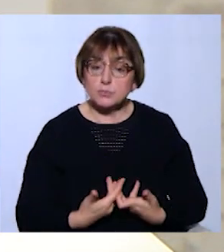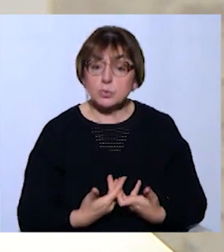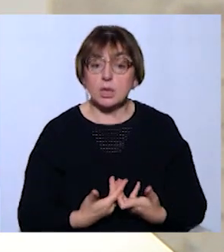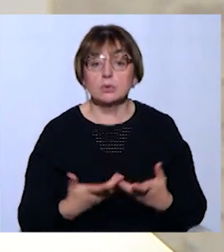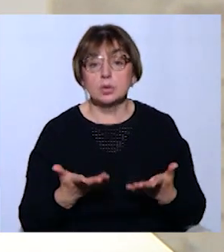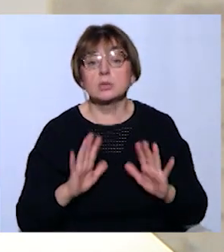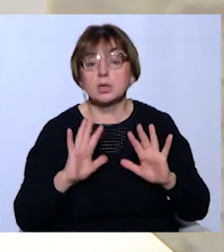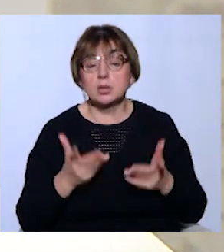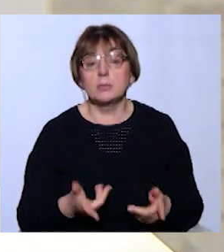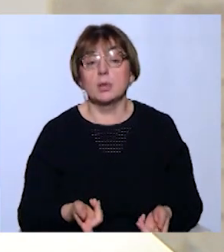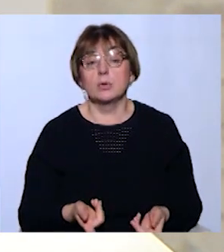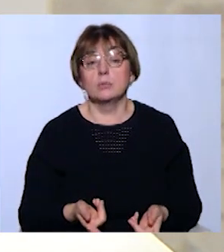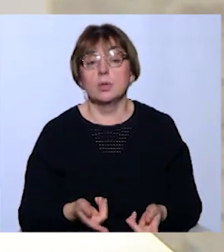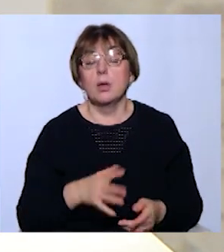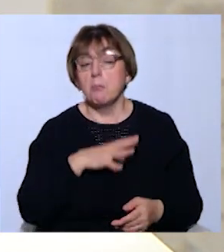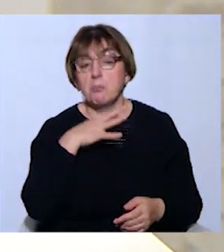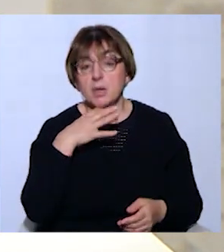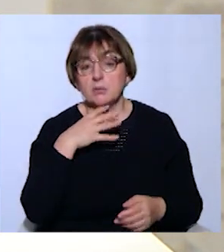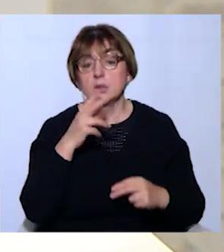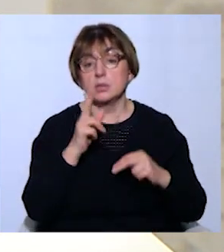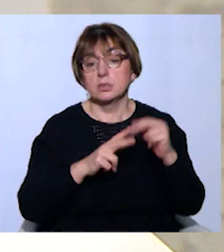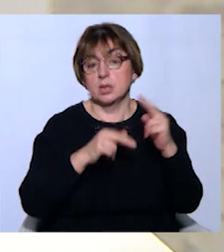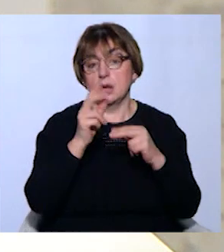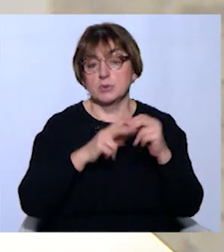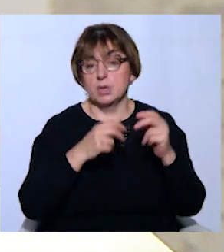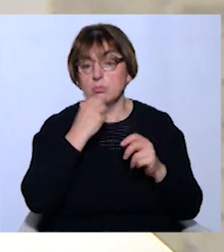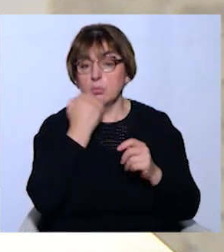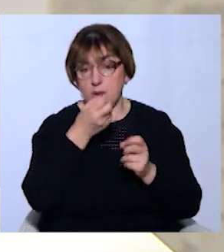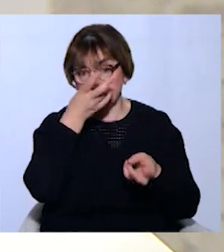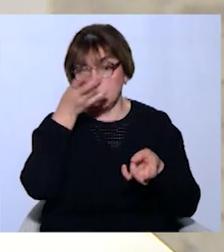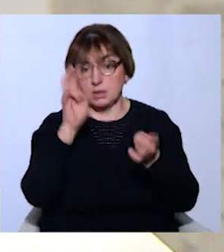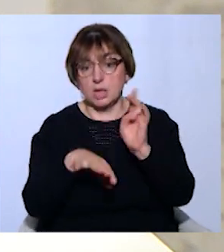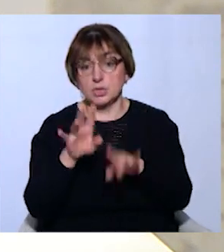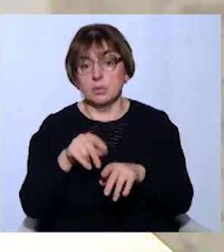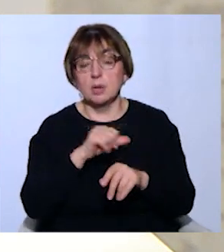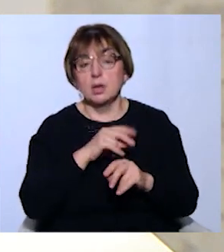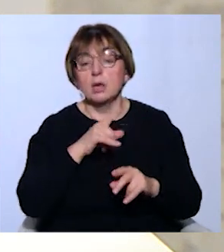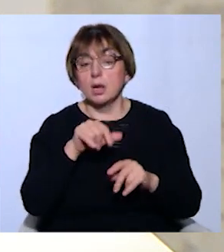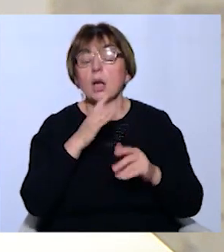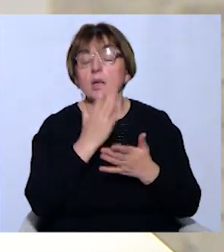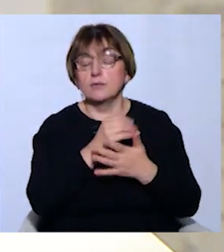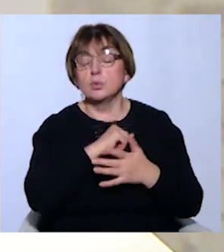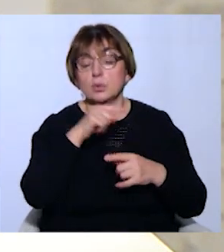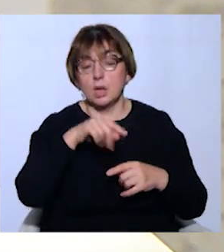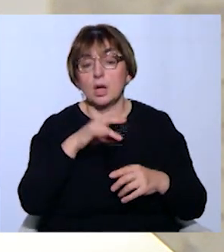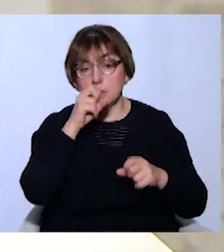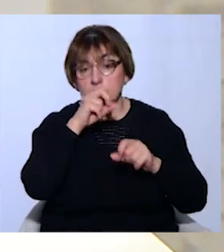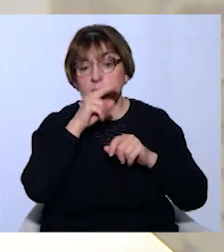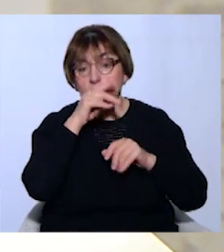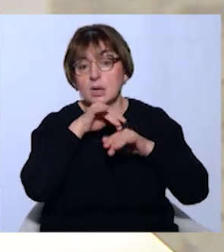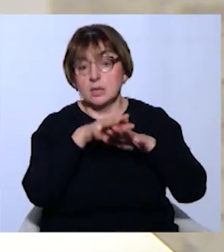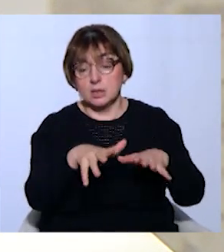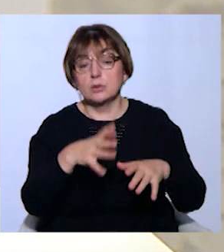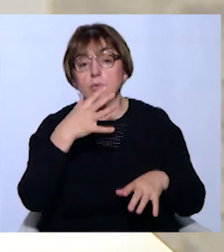სამწუხაროდ ხდება ისე, რომ ბევრი სამშენებლო მასალა რადიოაქტიურობით გამოირჩევა. ეს იმიტომ ხდება, რომ